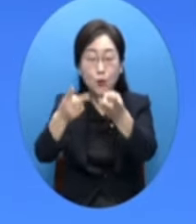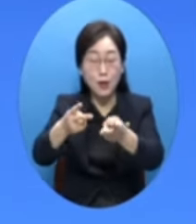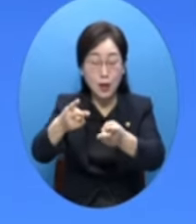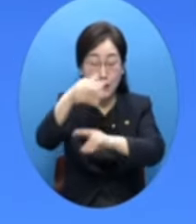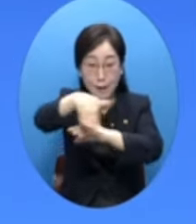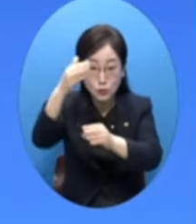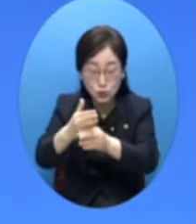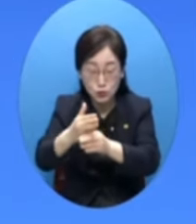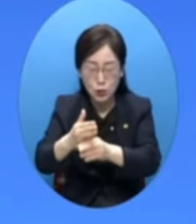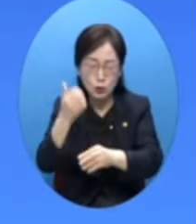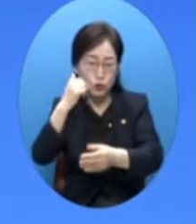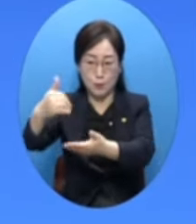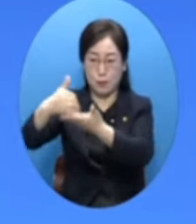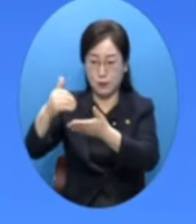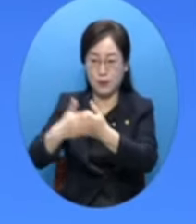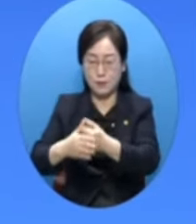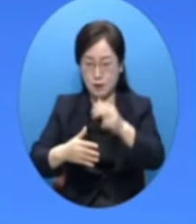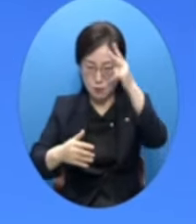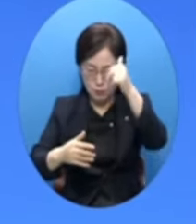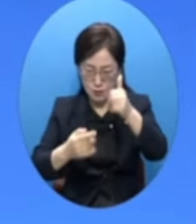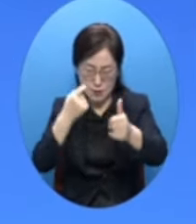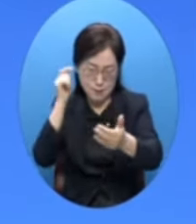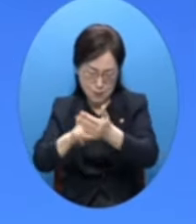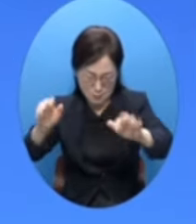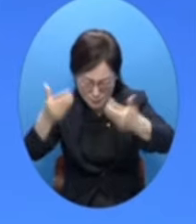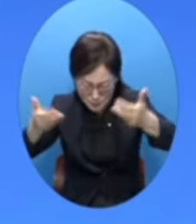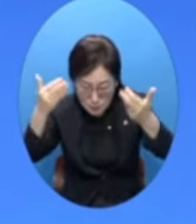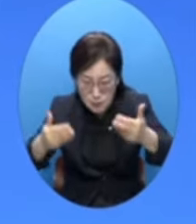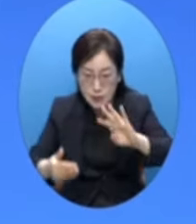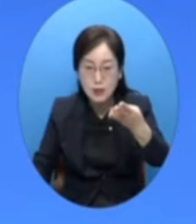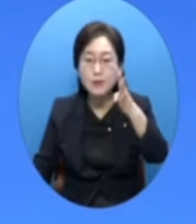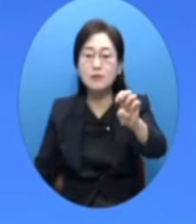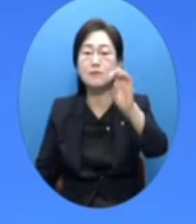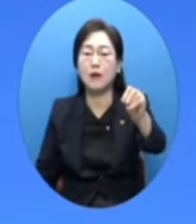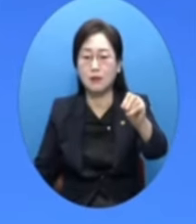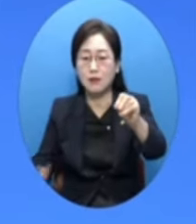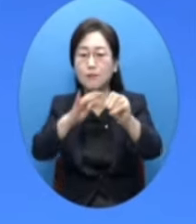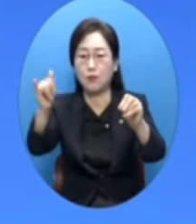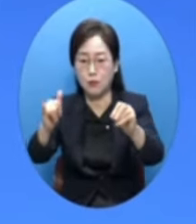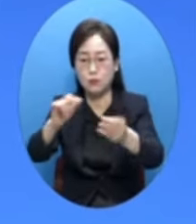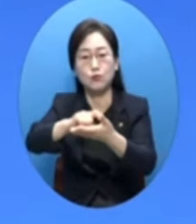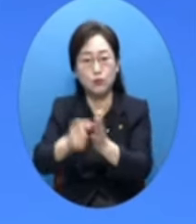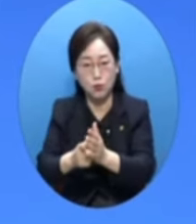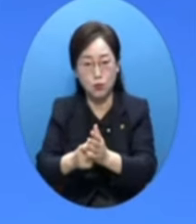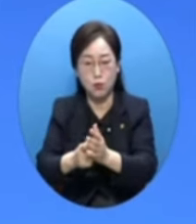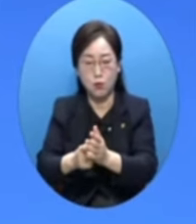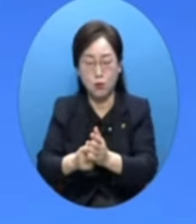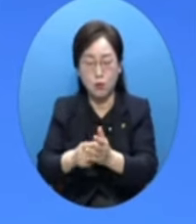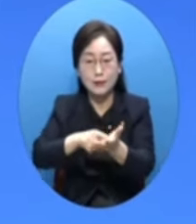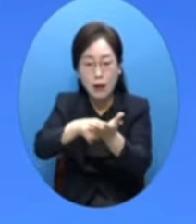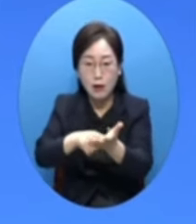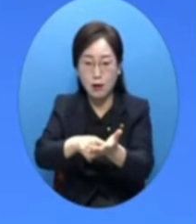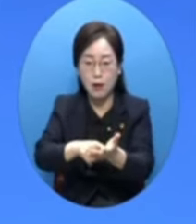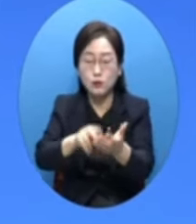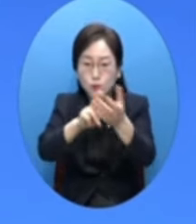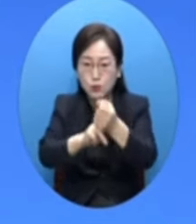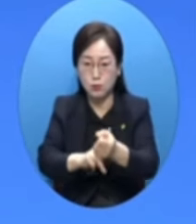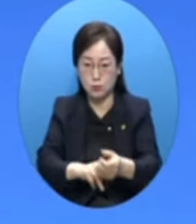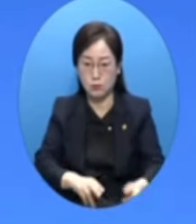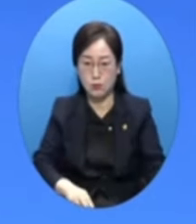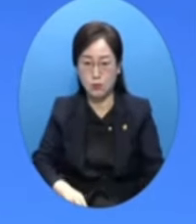압수했는데 440만 명분입니다. 정신 차려야 됩니다. 지금 우리나라가 이